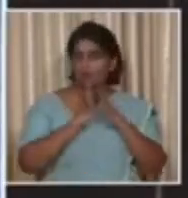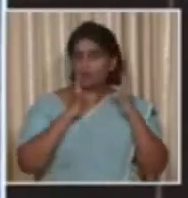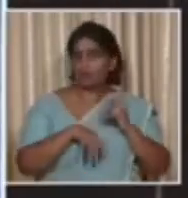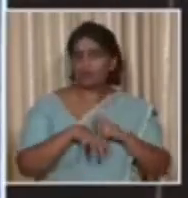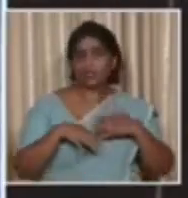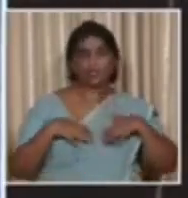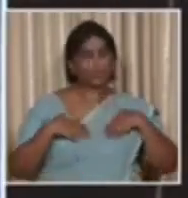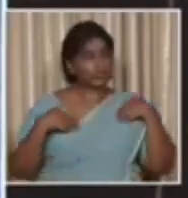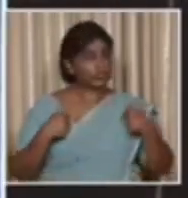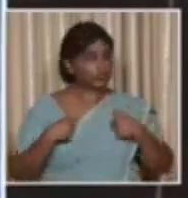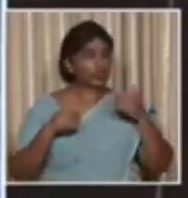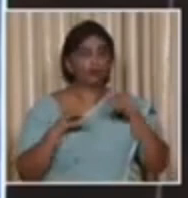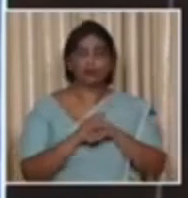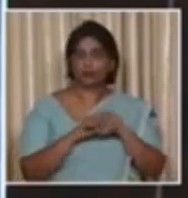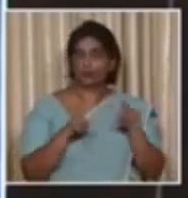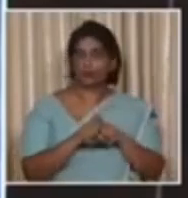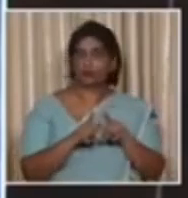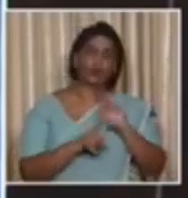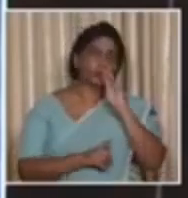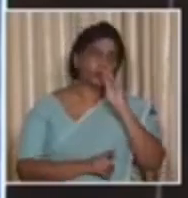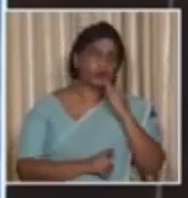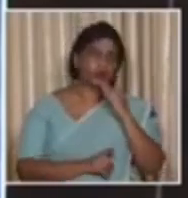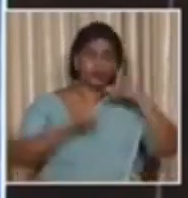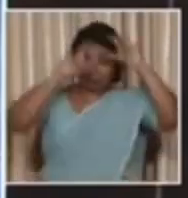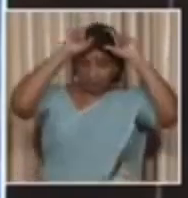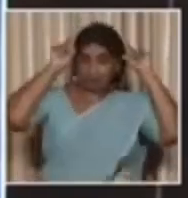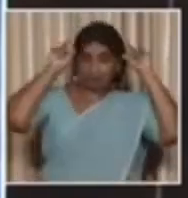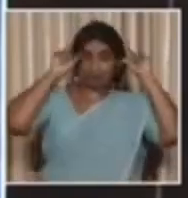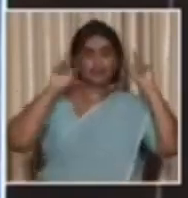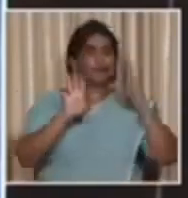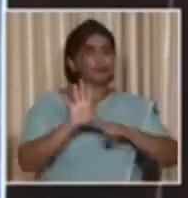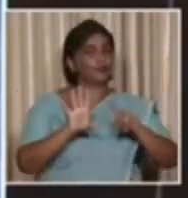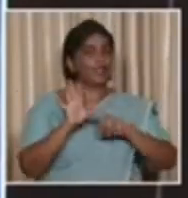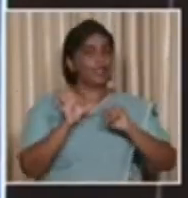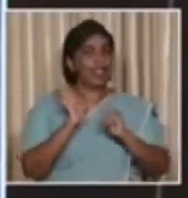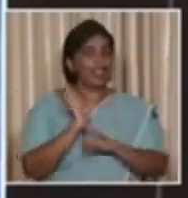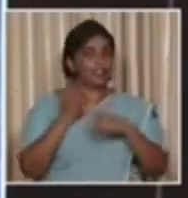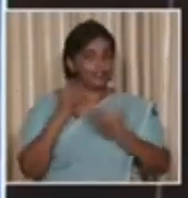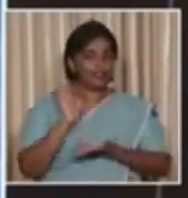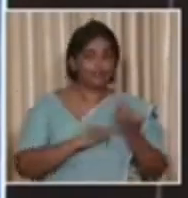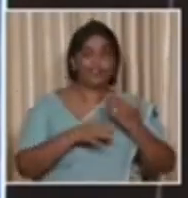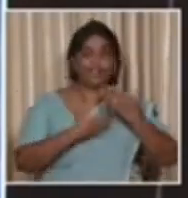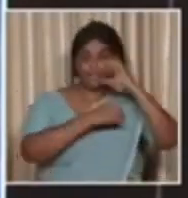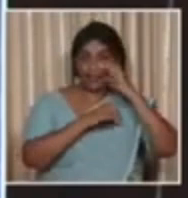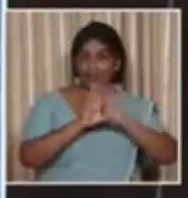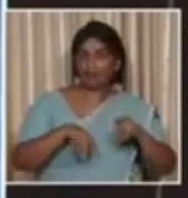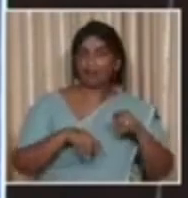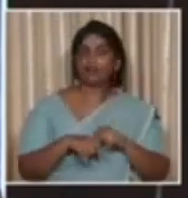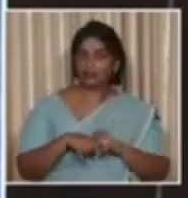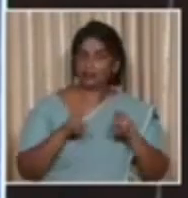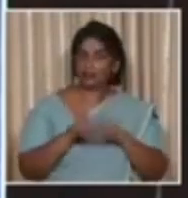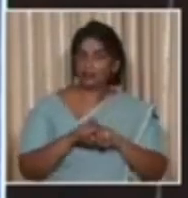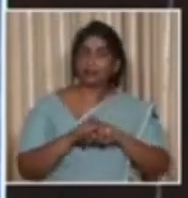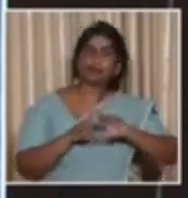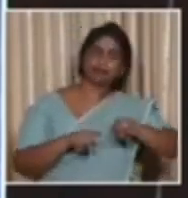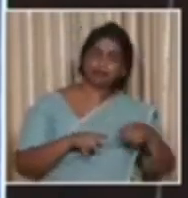වෙලාවට සෞඛ්‍ය ශේත්‍රයේ වගේම අපි ගත්තොත් නර්සස්න හැටියට ට්‍රේන් කරන්න උසස් පෙලින් එලියට එන විද්‍යාව හදාන්න දරුවෝ. ඒවගේ